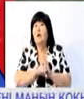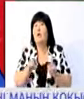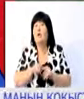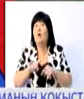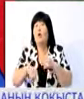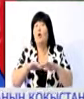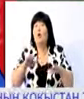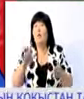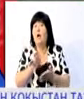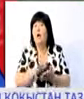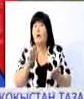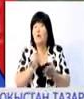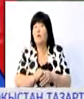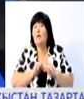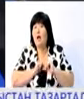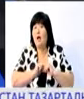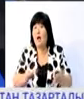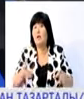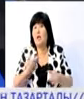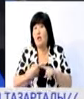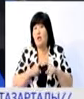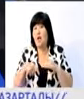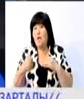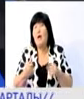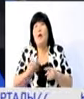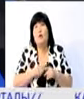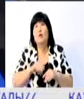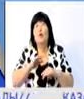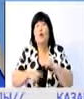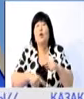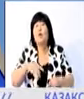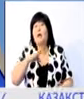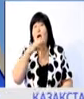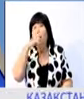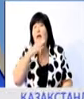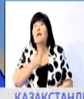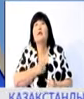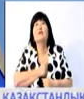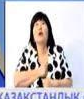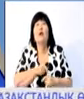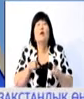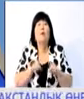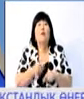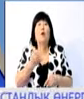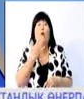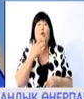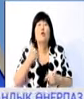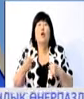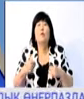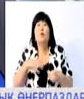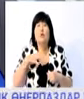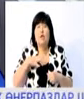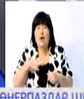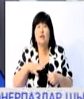ұрпағын тоз-тозын шығарып, қаңғытып жіберді. Ал сол зұлмат құрбандарының ұрпақтарын әкеге деген сағынышы бүтін бір ұлттың мұң зарында